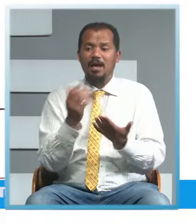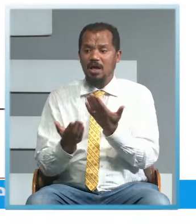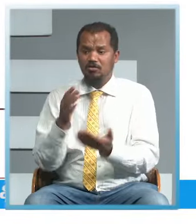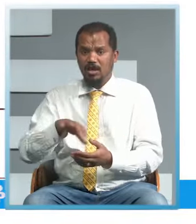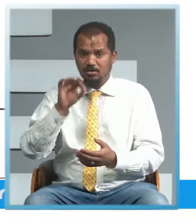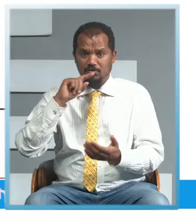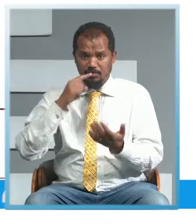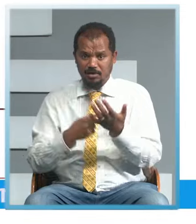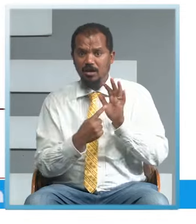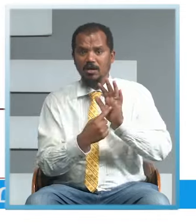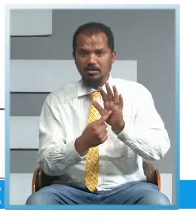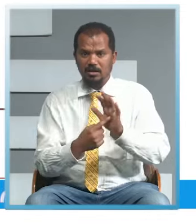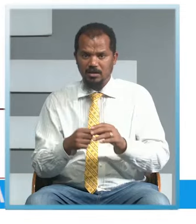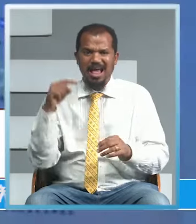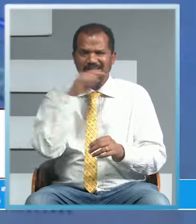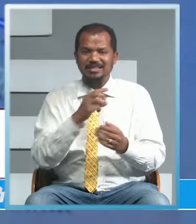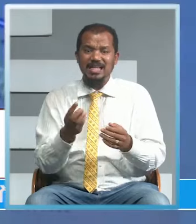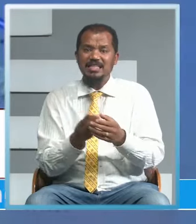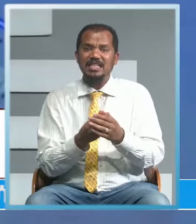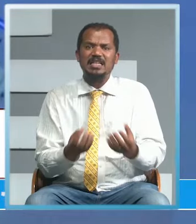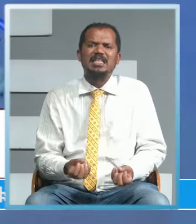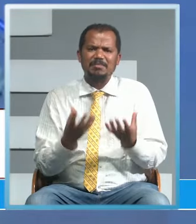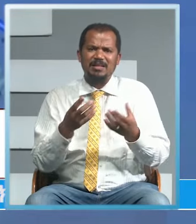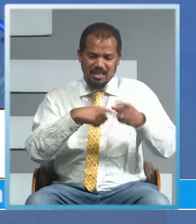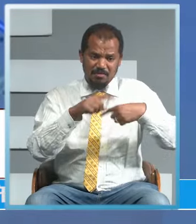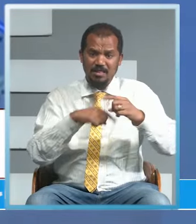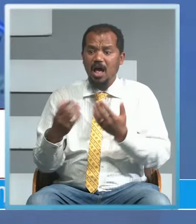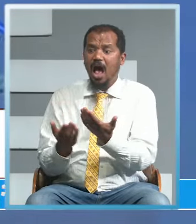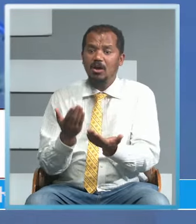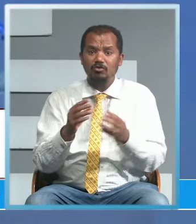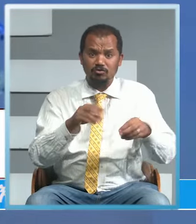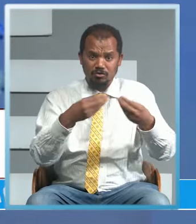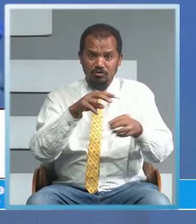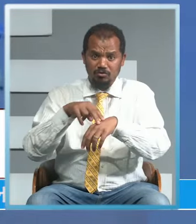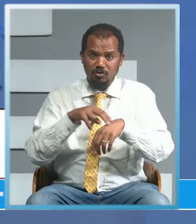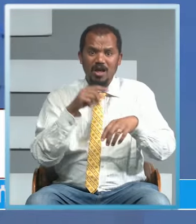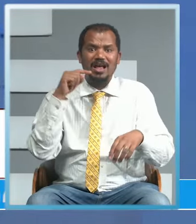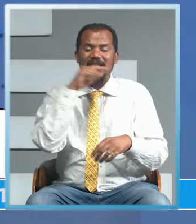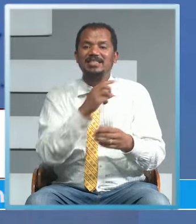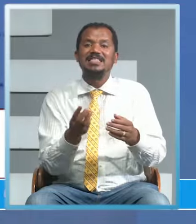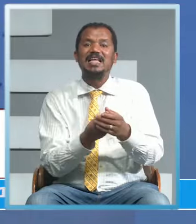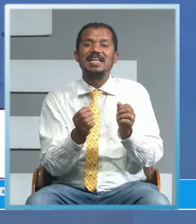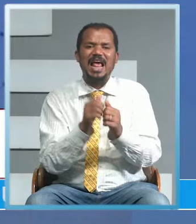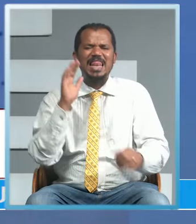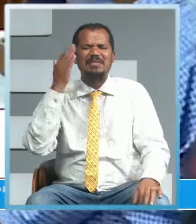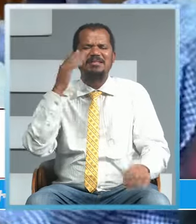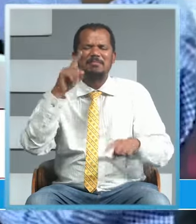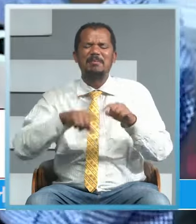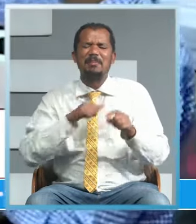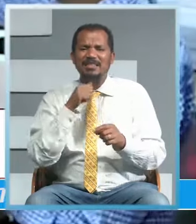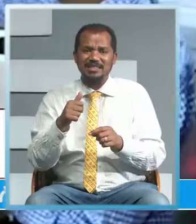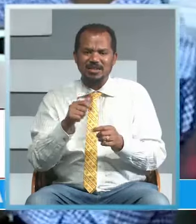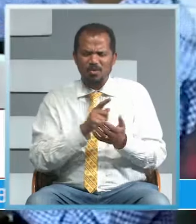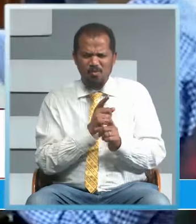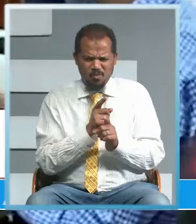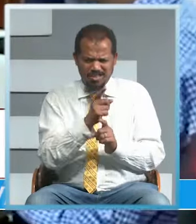ምዝገባ አገልግሎት ያገኘነው መረጃ ያመለክታል። ሐሰተኛ ሰነድ እየተበራከተ የመጣው አገልግሎት የሚሰጡ ተቋማት ከሐሰተኛ ሰነድ ጋር ሊመሳሰል በማይችል